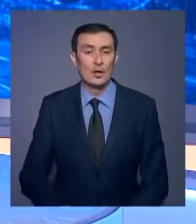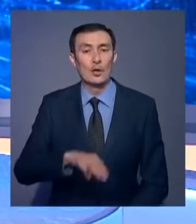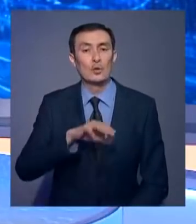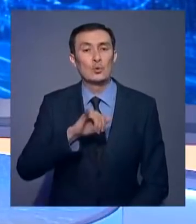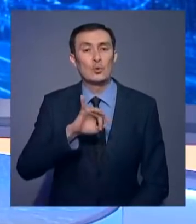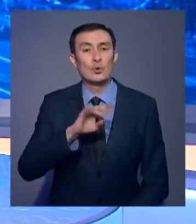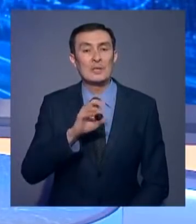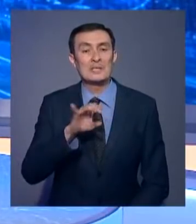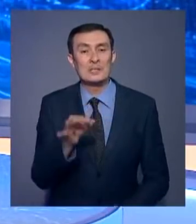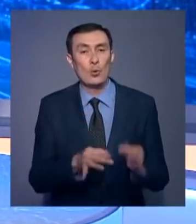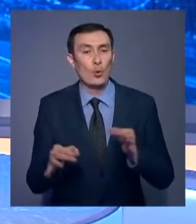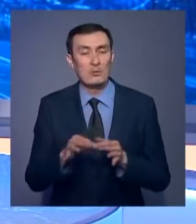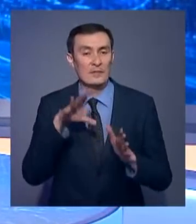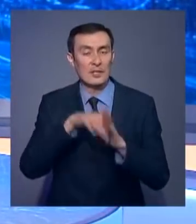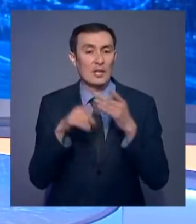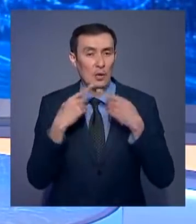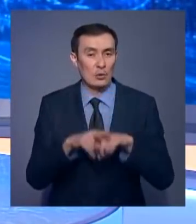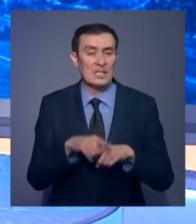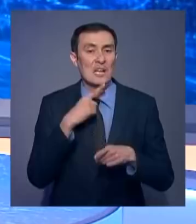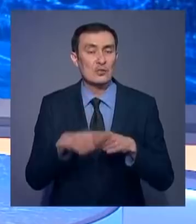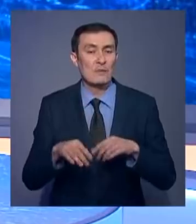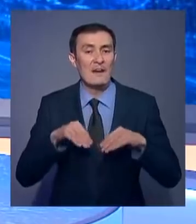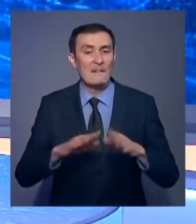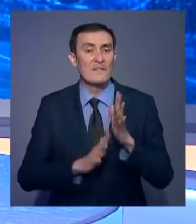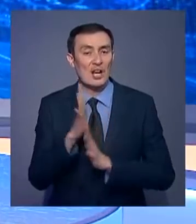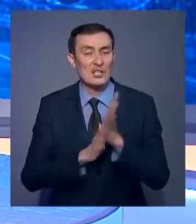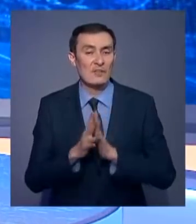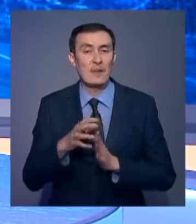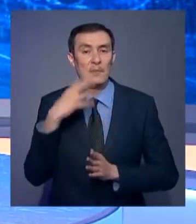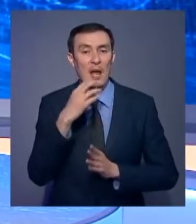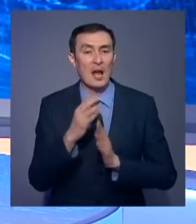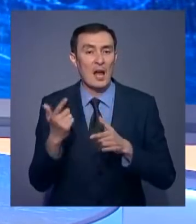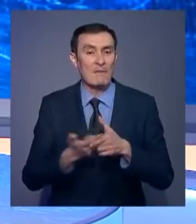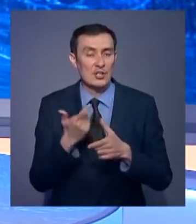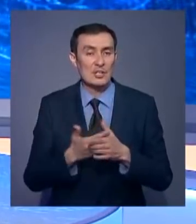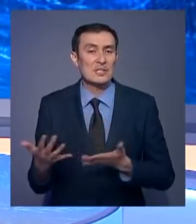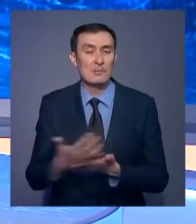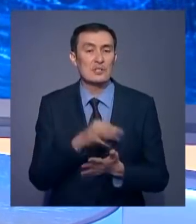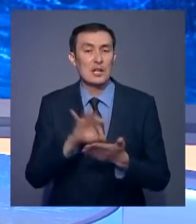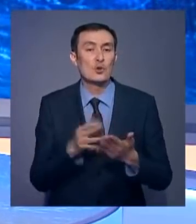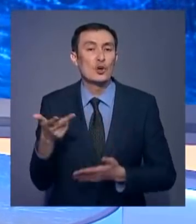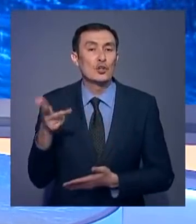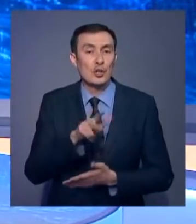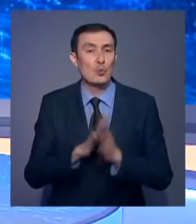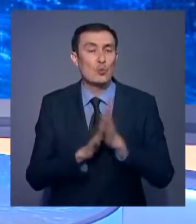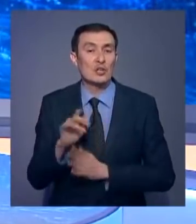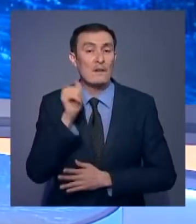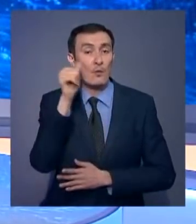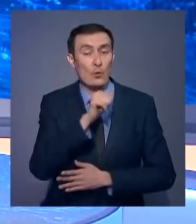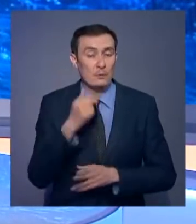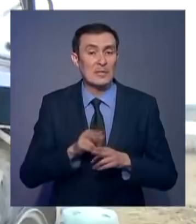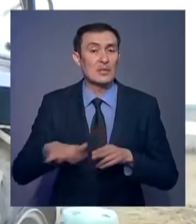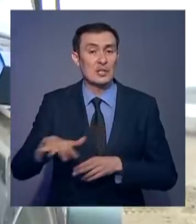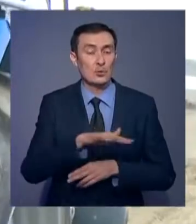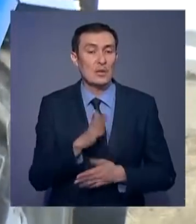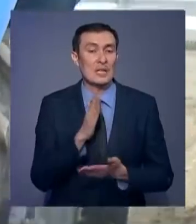В Туркестанской области внедряют технологию скоростного выращивания овощей. Ноу-хау позволит собирать сразу 3 урожая в год. Для этого на